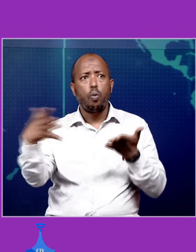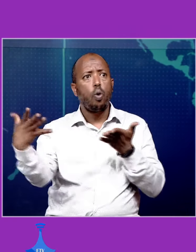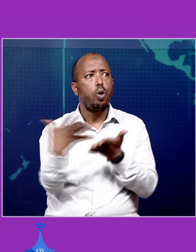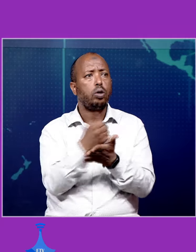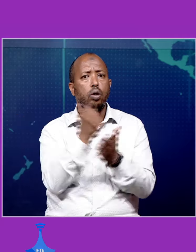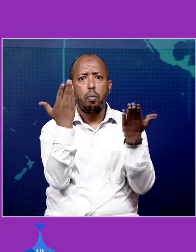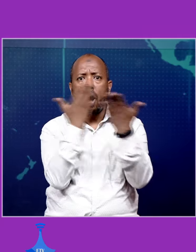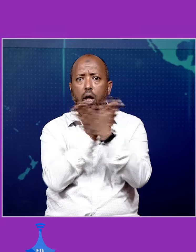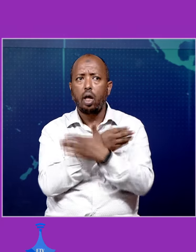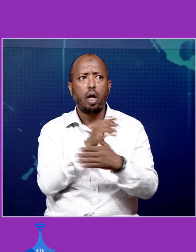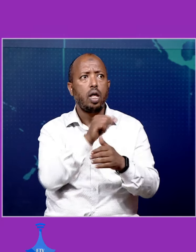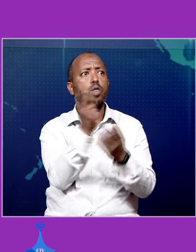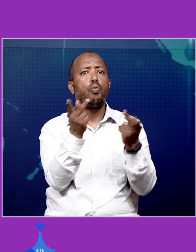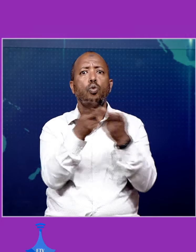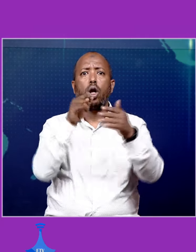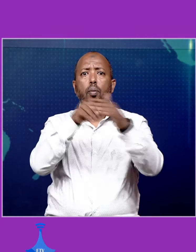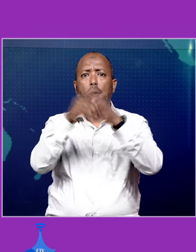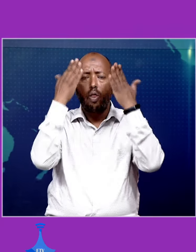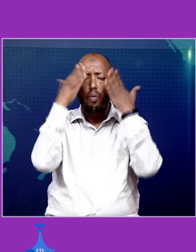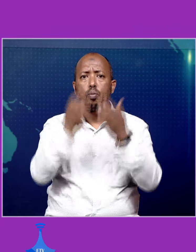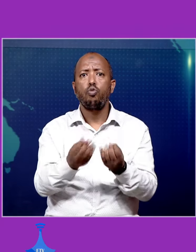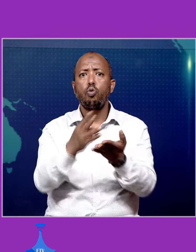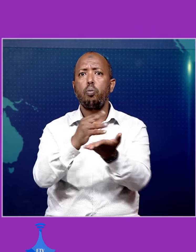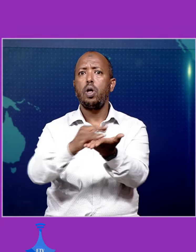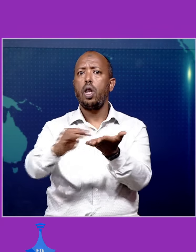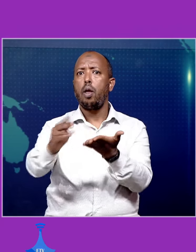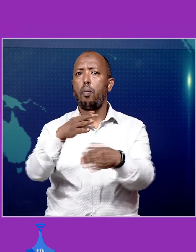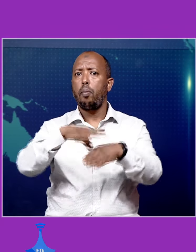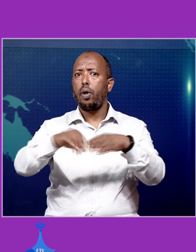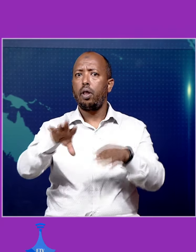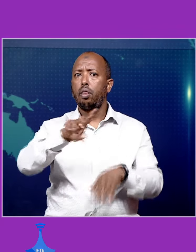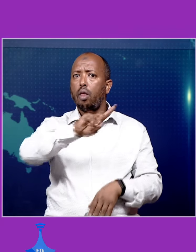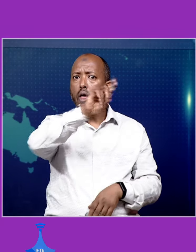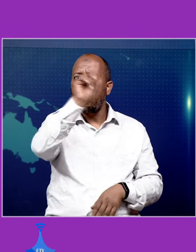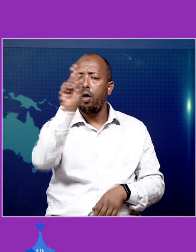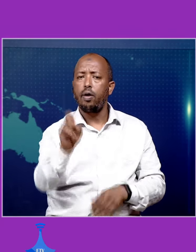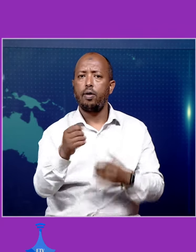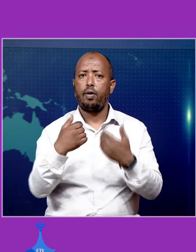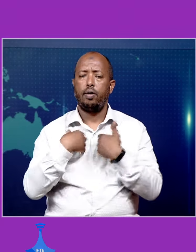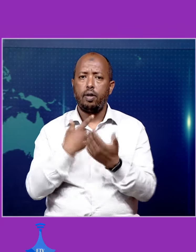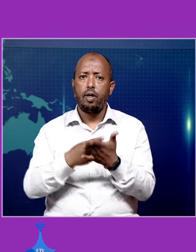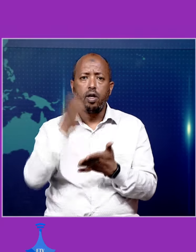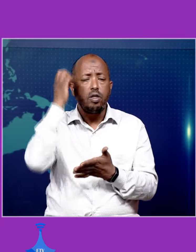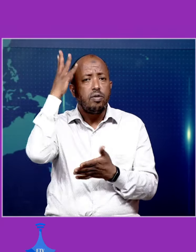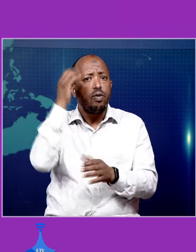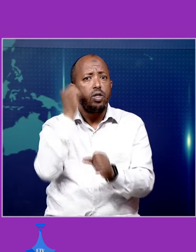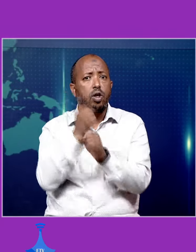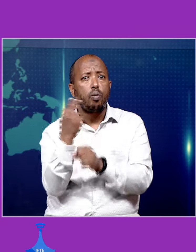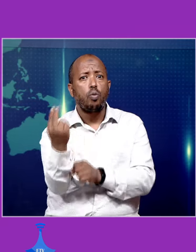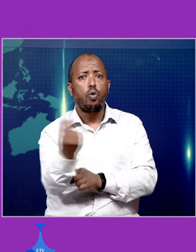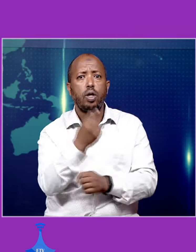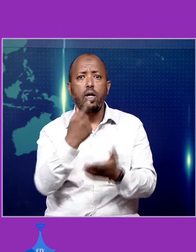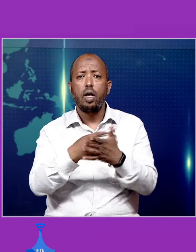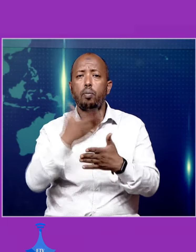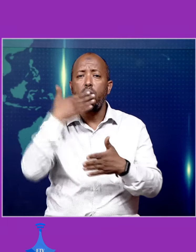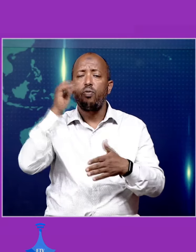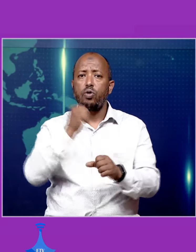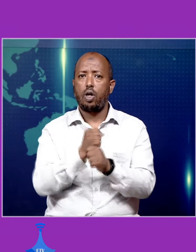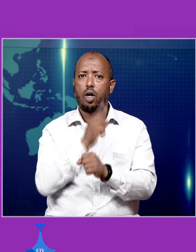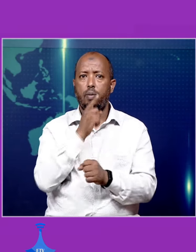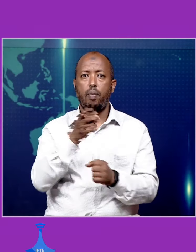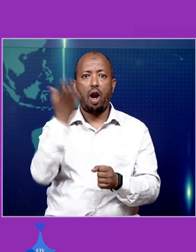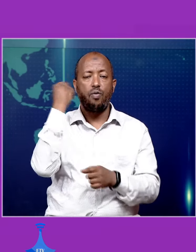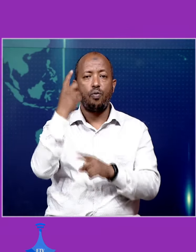በመቶ ሺዎች እስከ ሚሊዮን ድረስ የሚጠየቅበት ሁኔታ የዚህ የዘራፊ ቡድን እኮ ያላማ ባለፉት ወራት